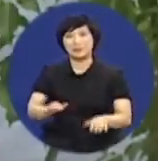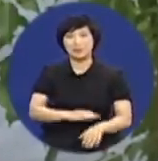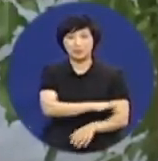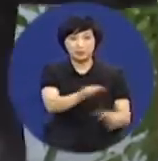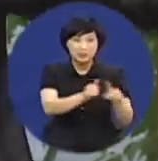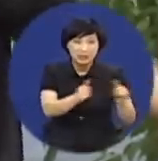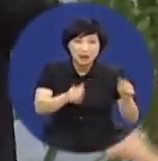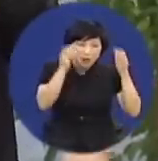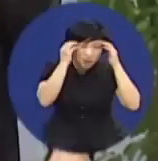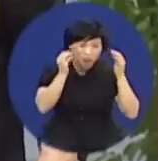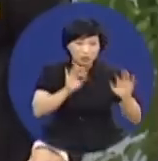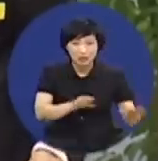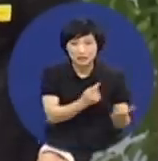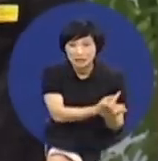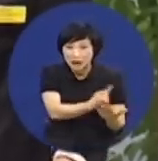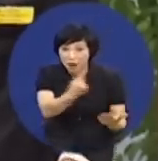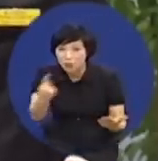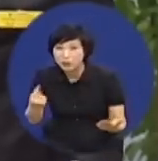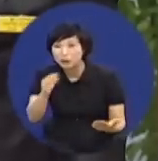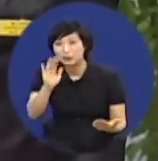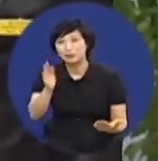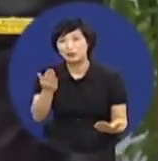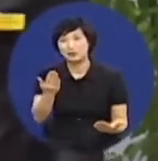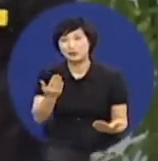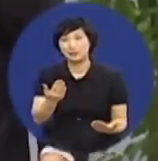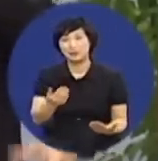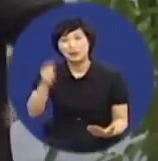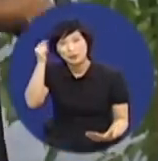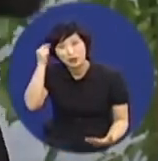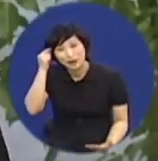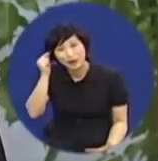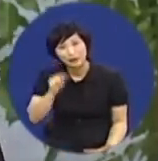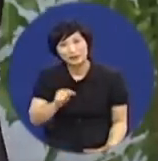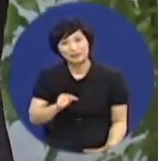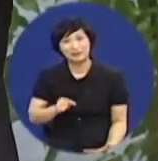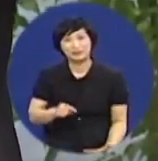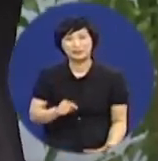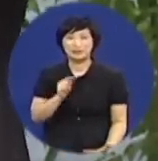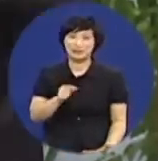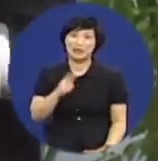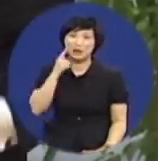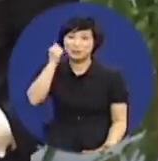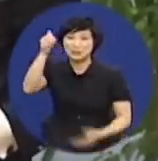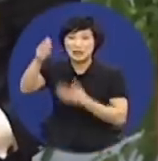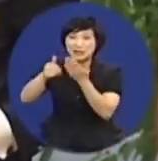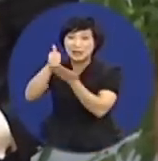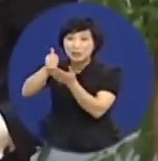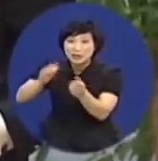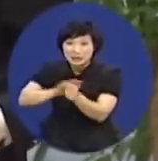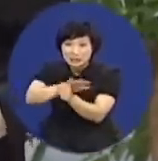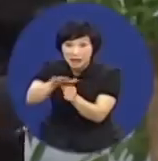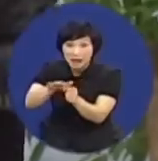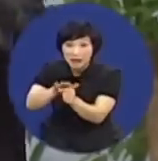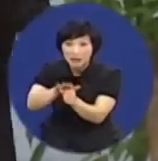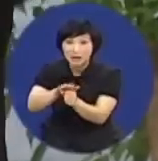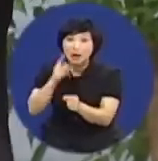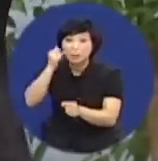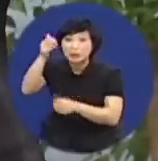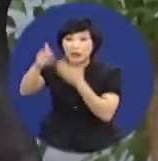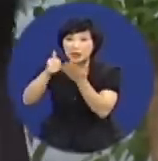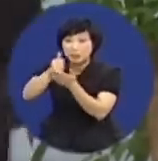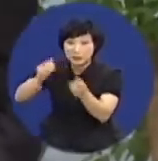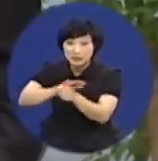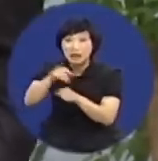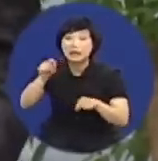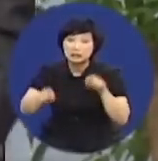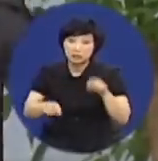私たちをその苦しみから逃れるようにしてくださったのか。これが父の愛であり、父の愛